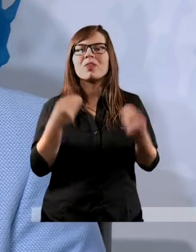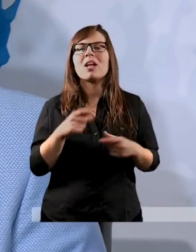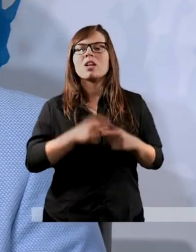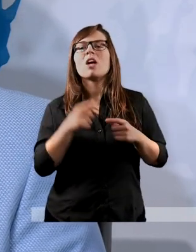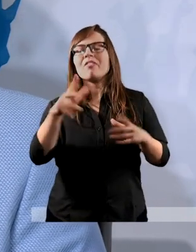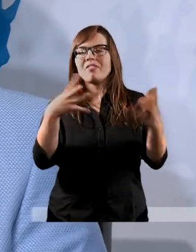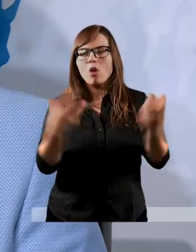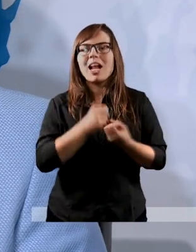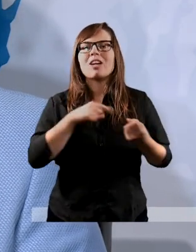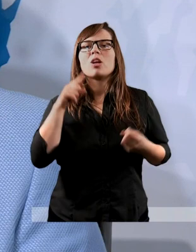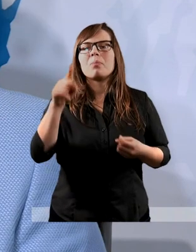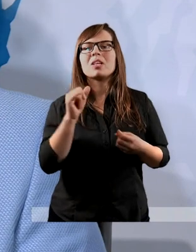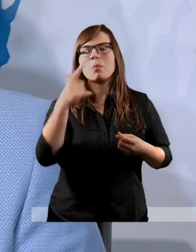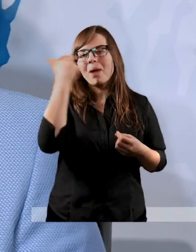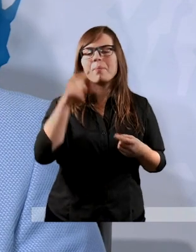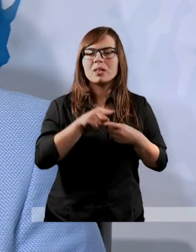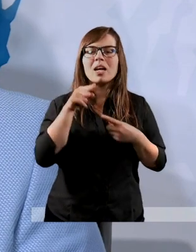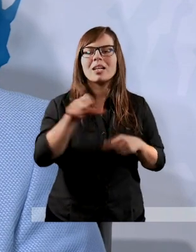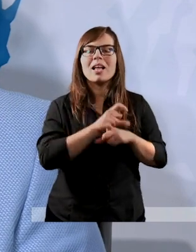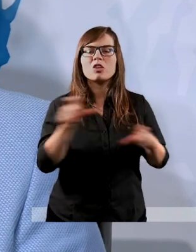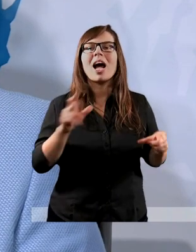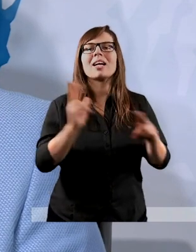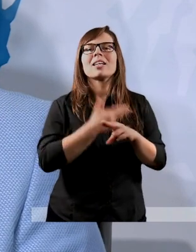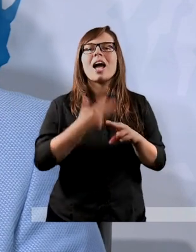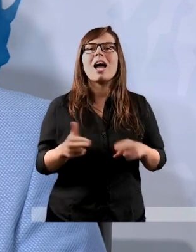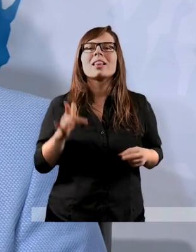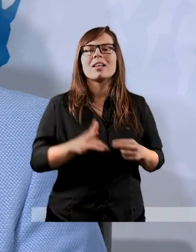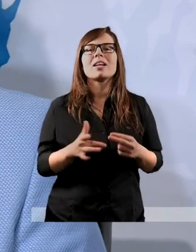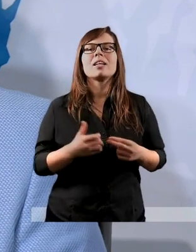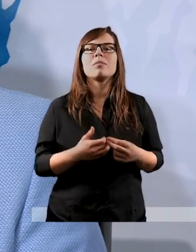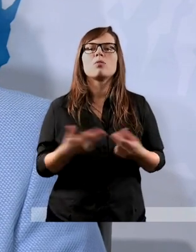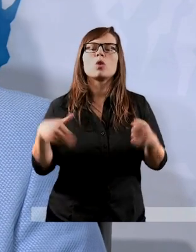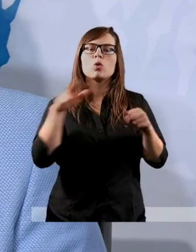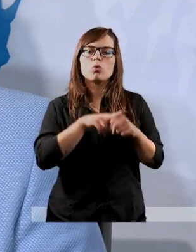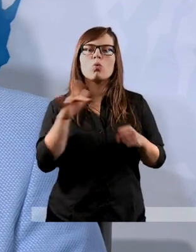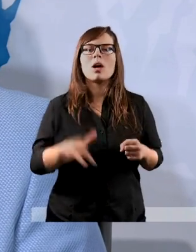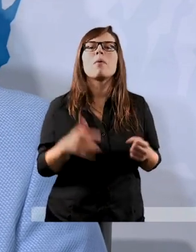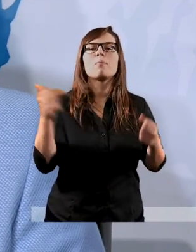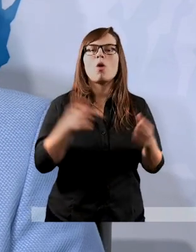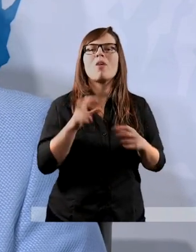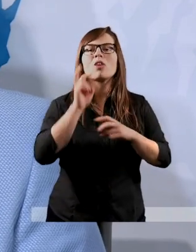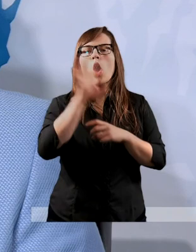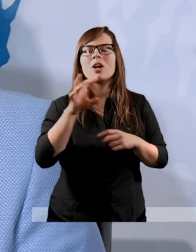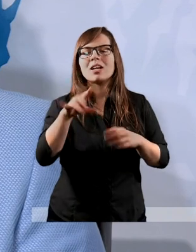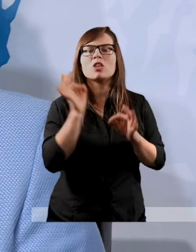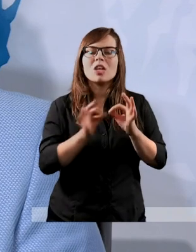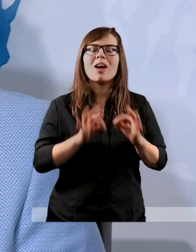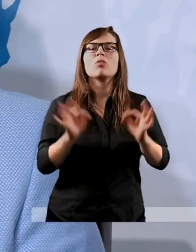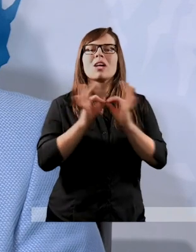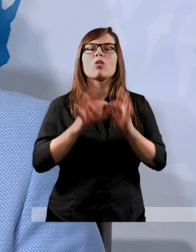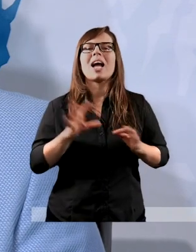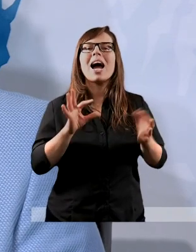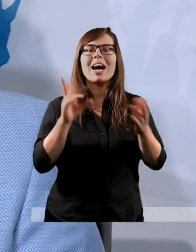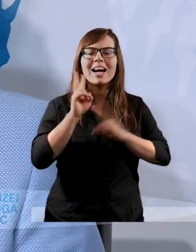nadzieję, że i my się odnajdziemy. Pamiętaj, że to jest ten czas, kiedy, w którym powinieneś nawiązać szczególne relacje